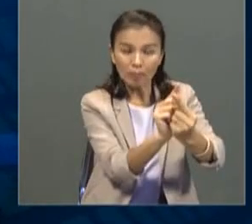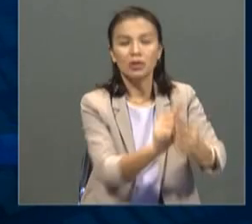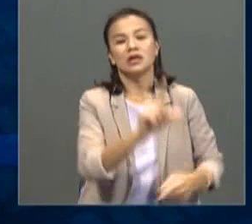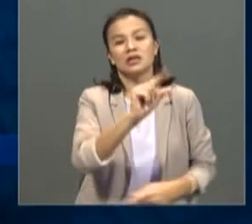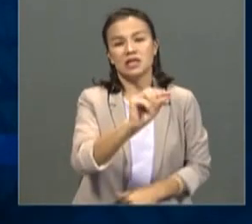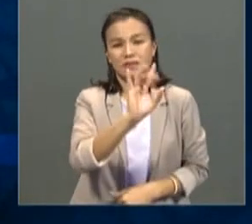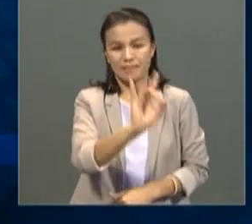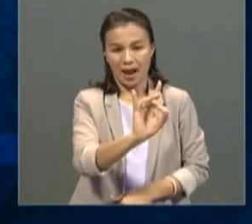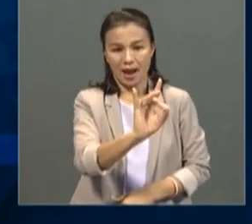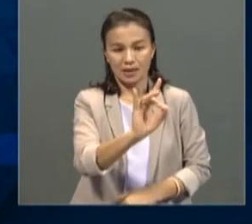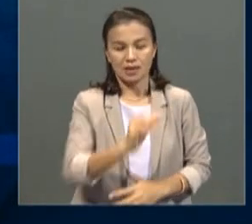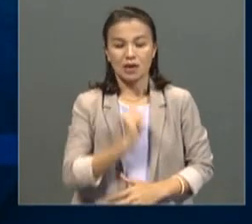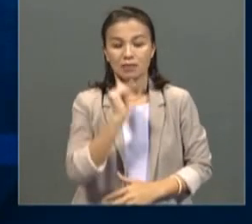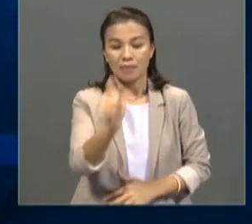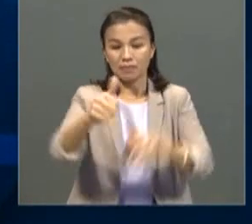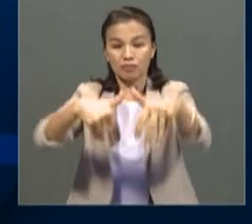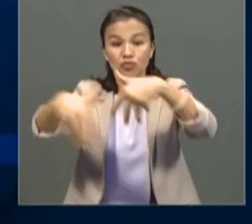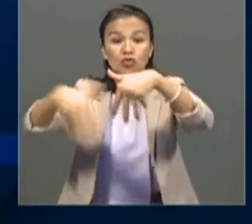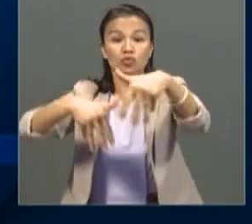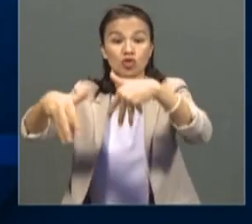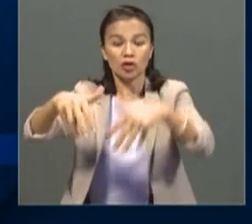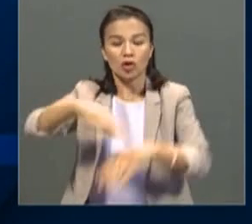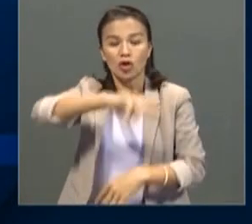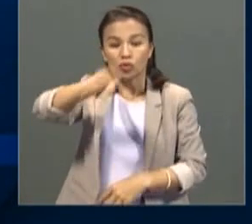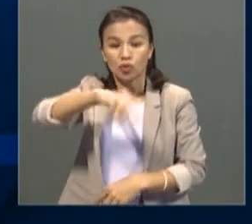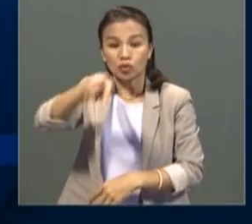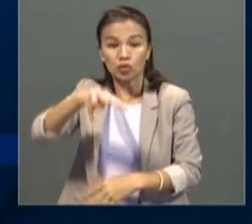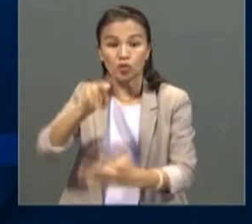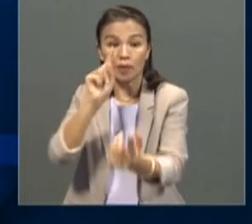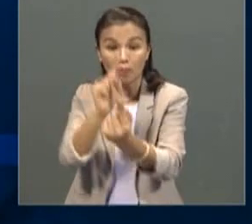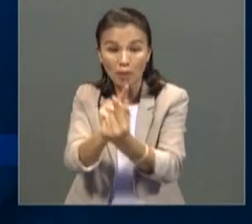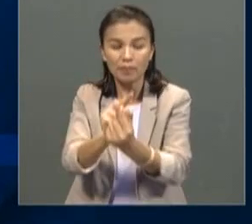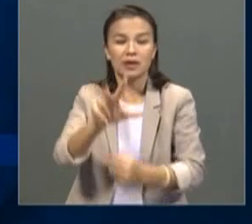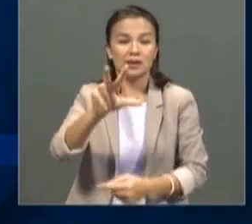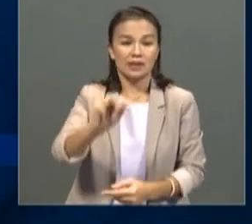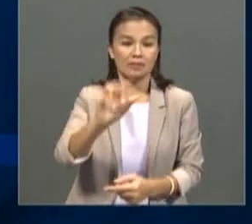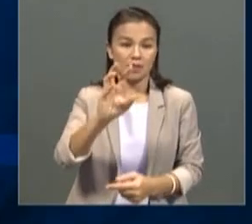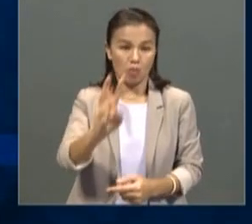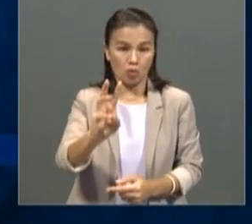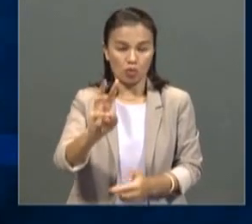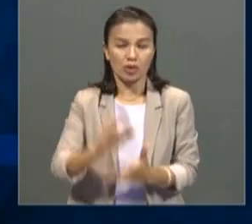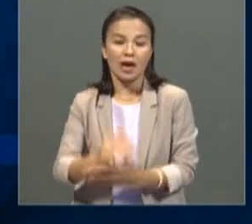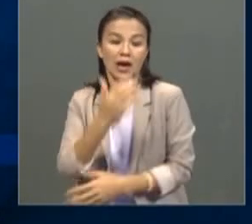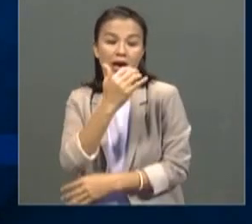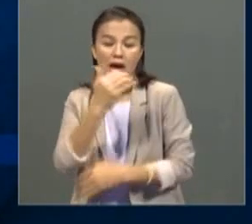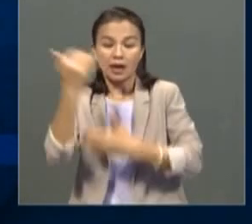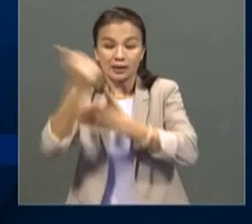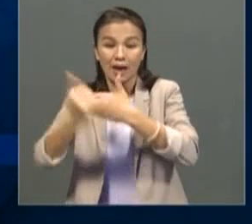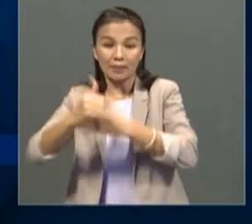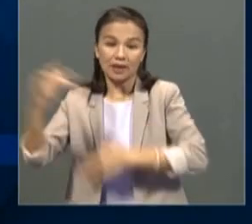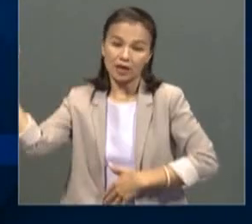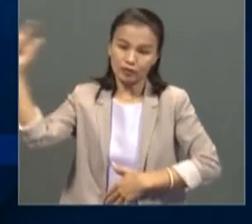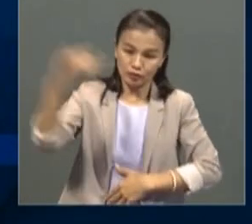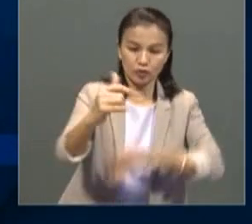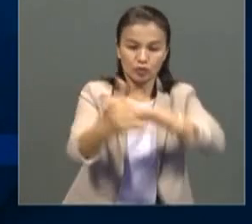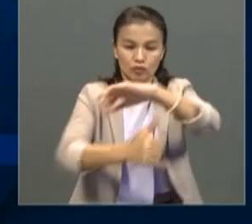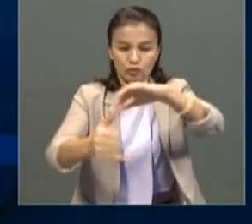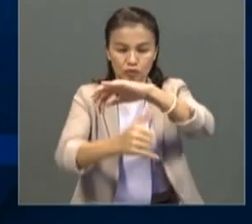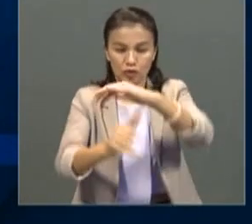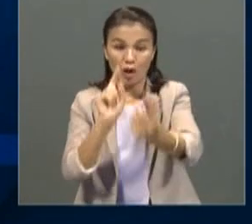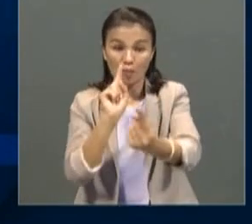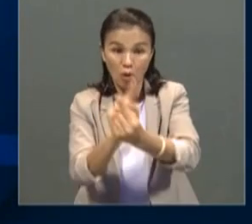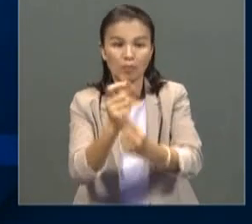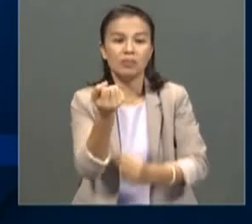က်ရက်ွက်တဲ့စီးပြီးတော့တွေ့ခဲ့တာပေါ့နော်စစ်ဆေးပြီးမှဆိုတာ36ယောက်ပြီးပါကရောက်လာတဲ့ quality နဲ့မှာနေတာ16ယောက်ဖြစ်ပါတ